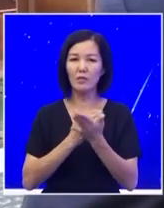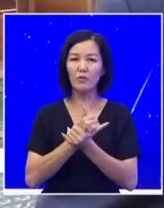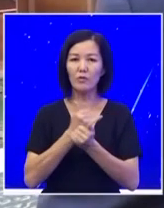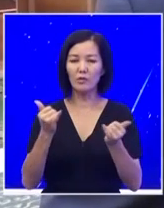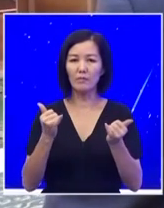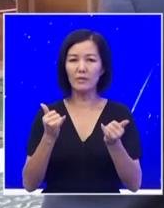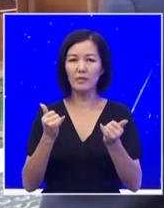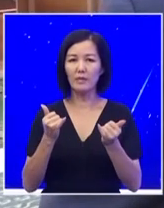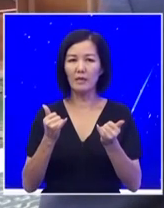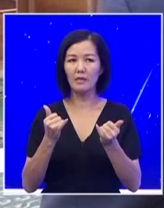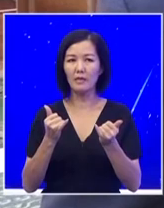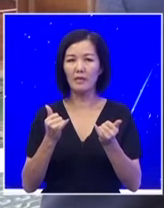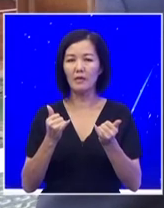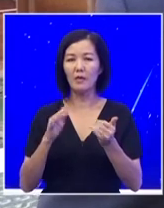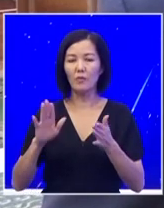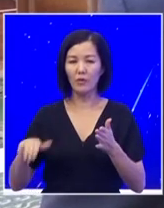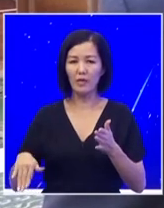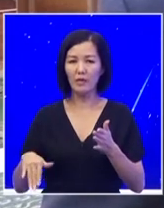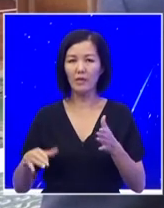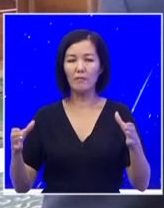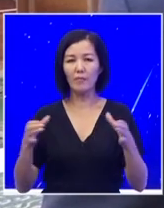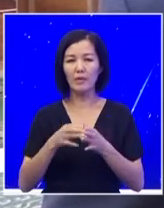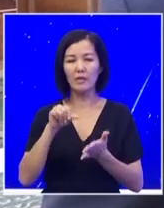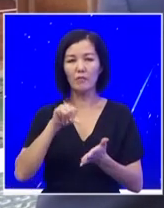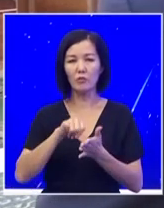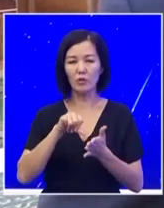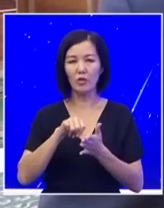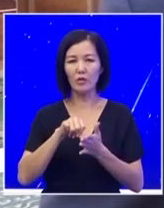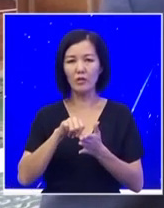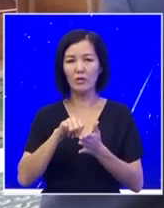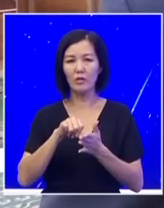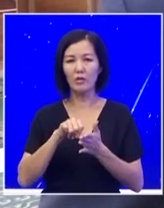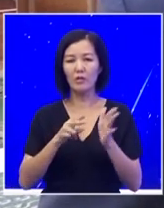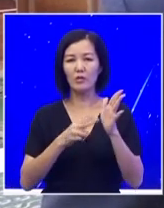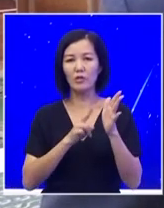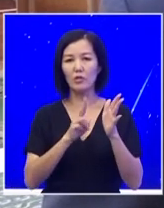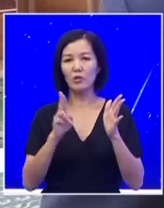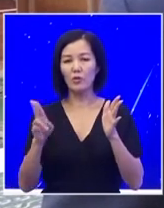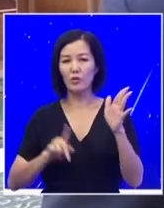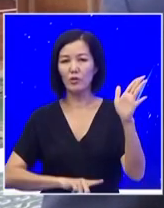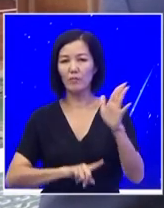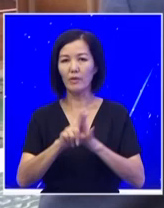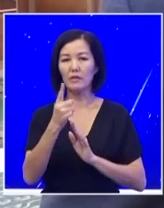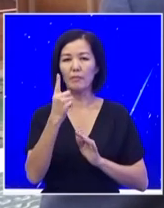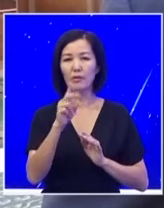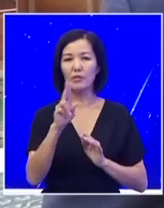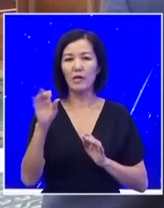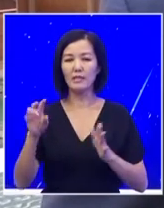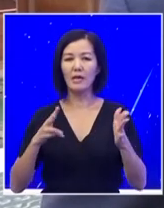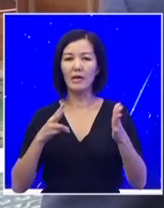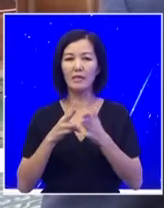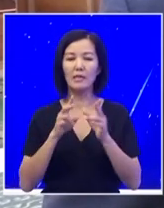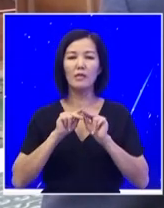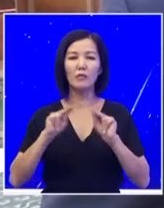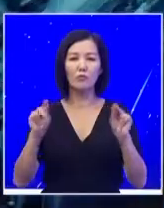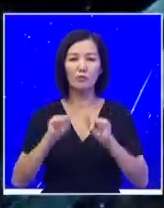праймеризге үміткер ретінде кіргізе береміз. Одан кейін оны партия мүшелері талдайтын болады. 7-қыркүйектен бастап 1-қазанға дейін үгіт насихат